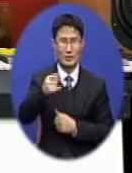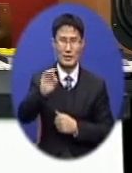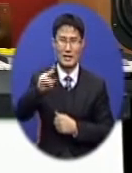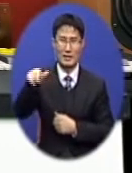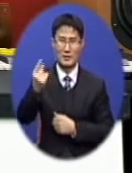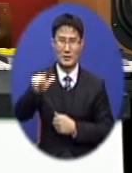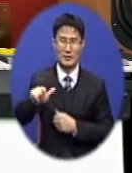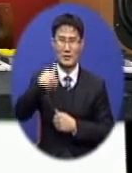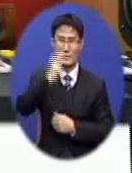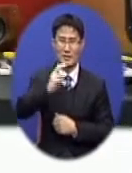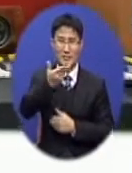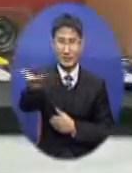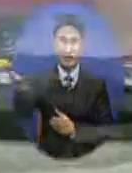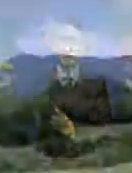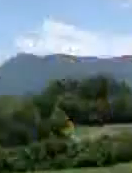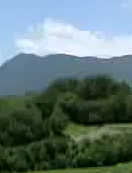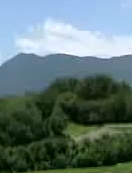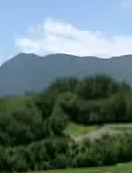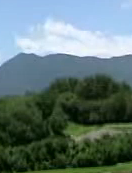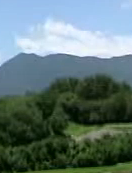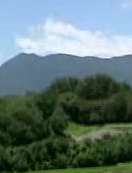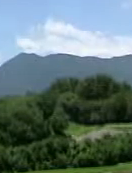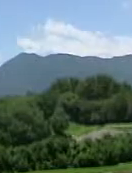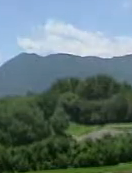음악 주세요.